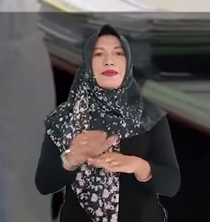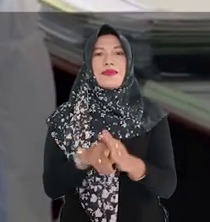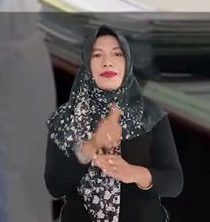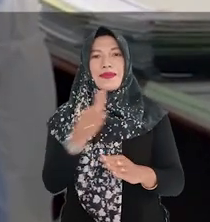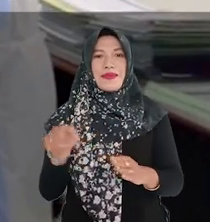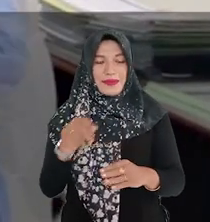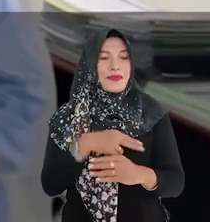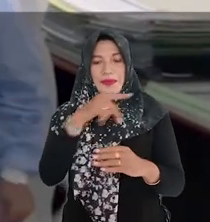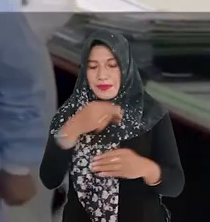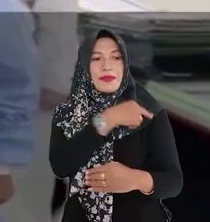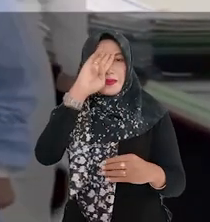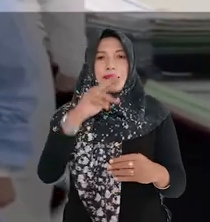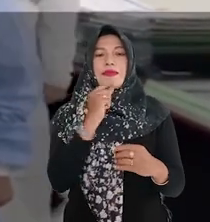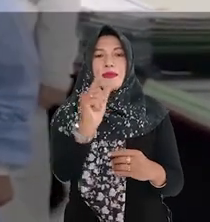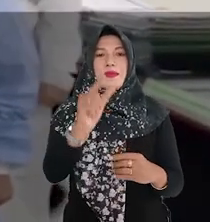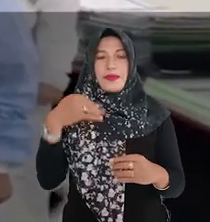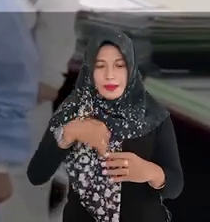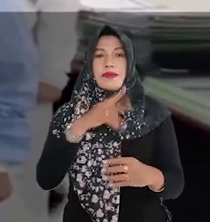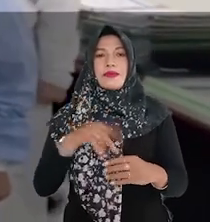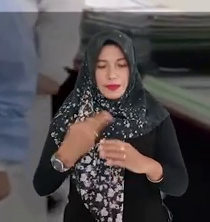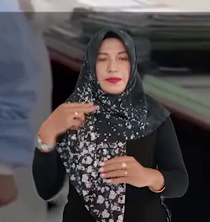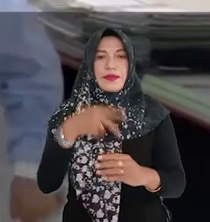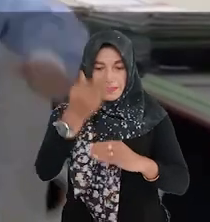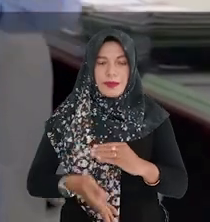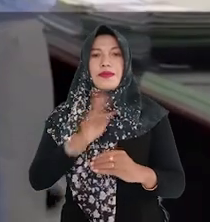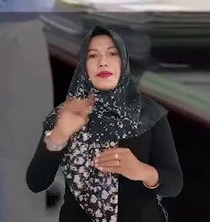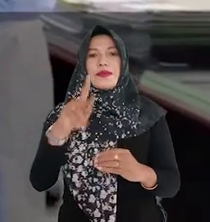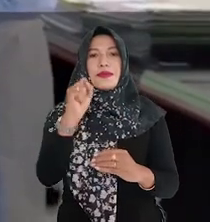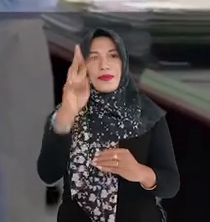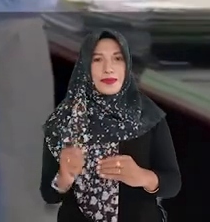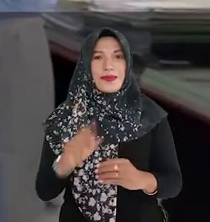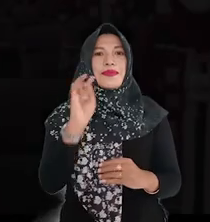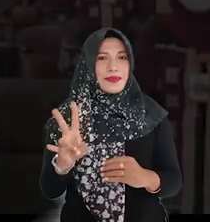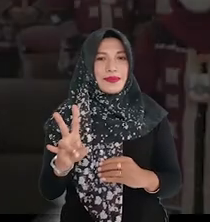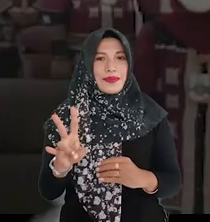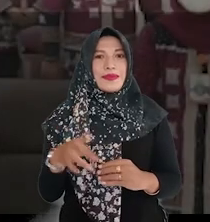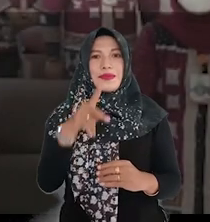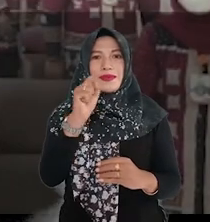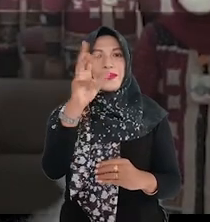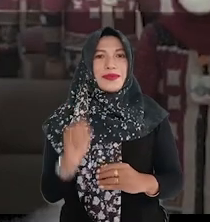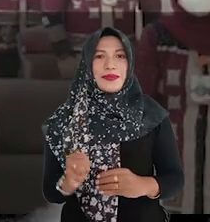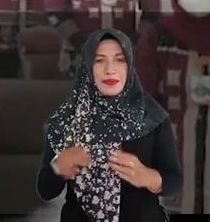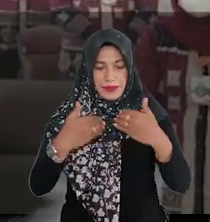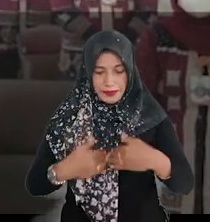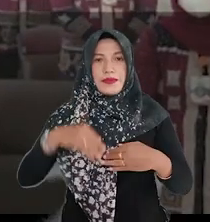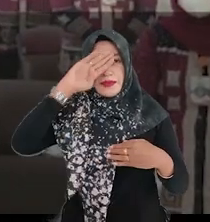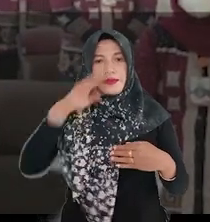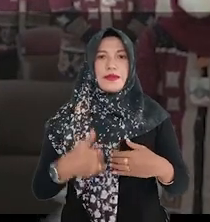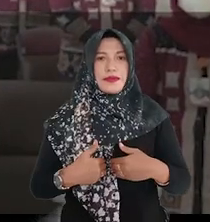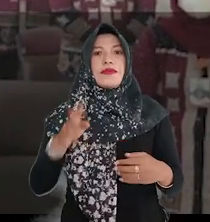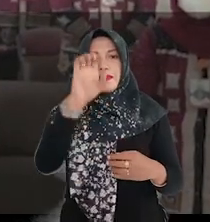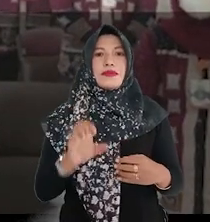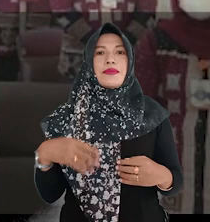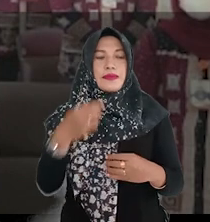pelayanan terhadap pasien perbaiki komunikasi internal dan eksternal KSM 7 kyb punya ke